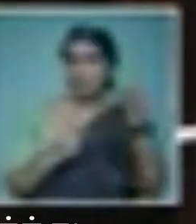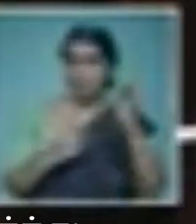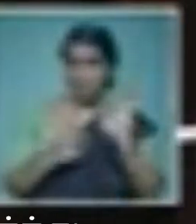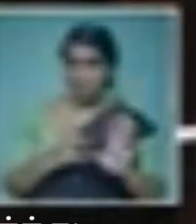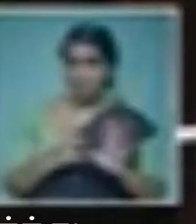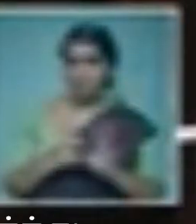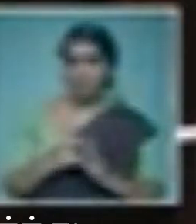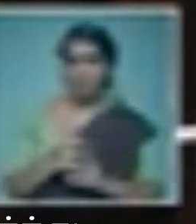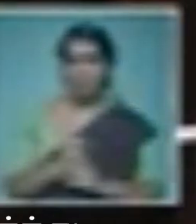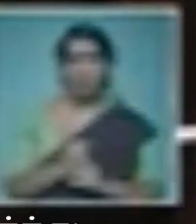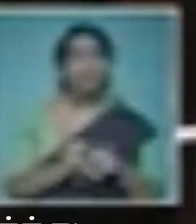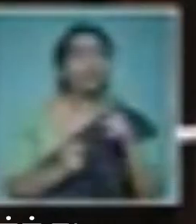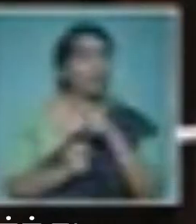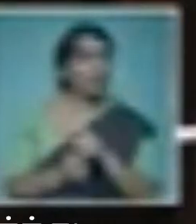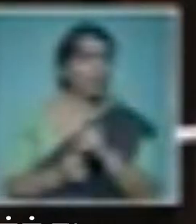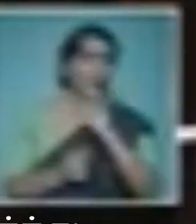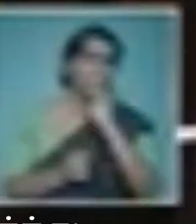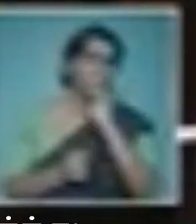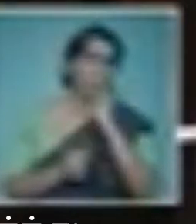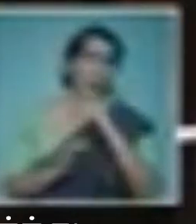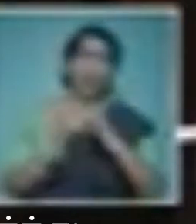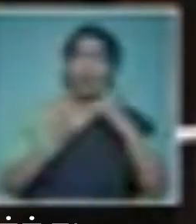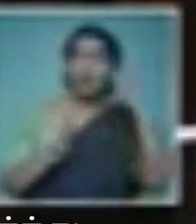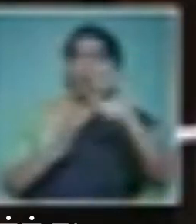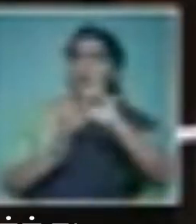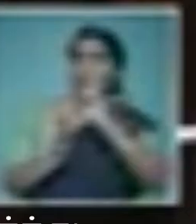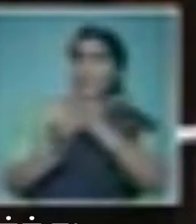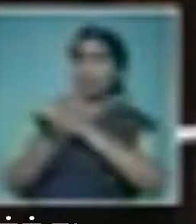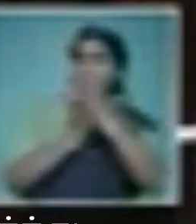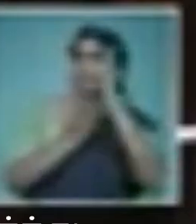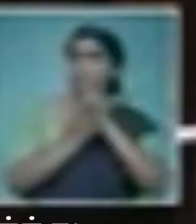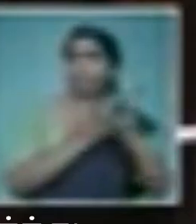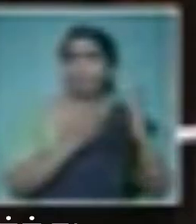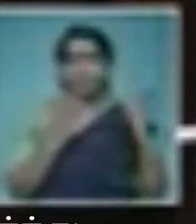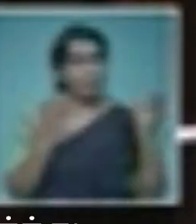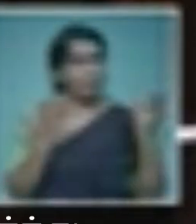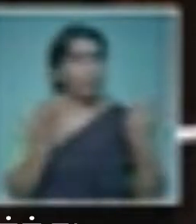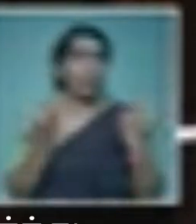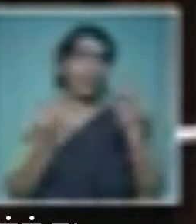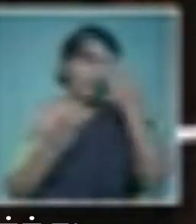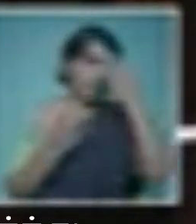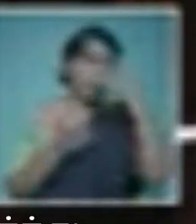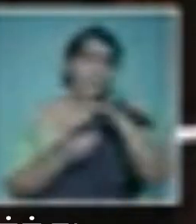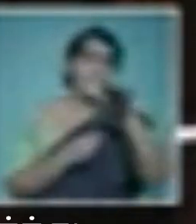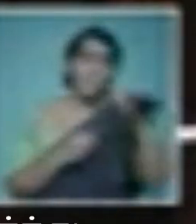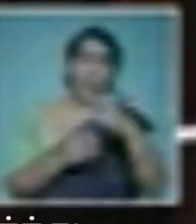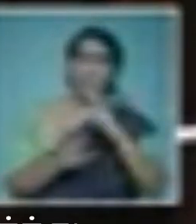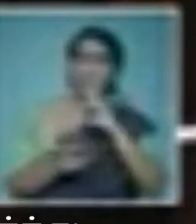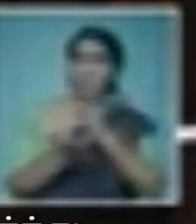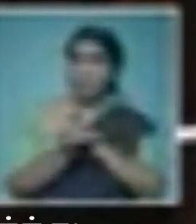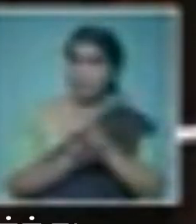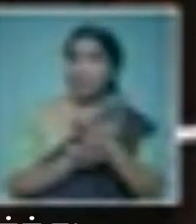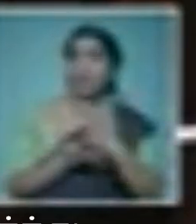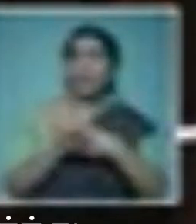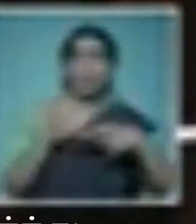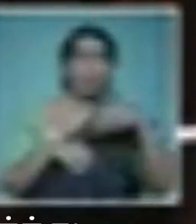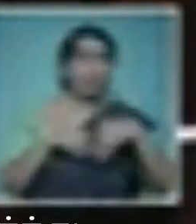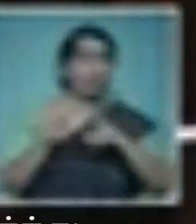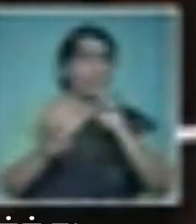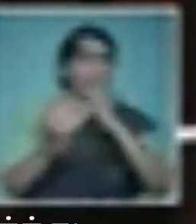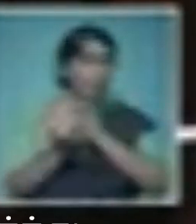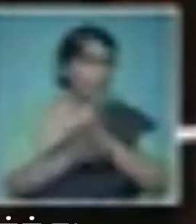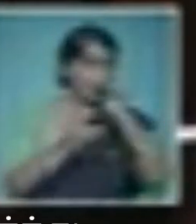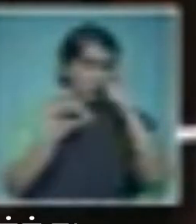நீங்கள் வெறுமனே சர்வதேச சமூகத்தை ஏமாற்றுவதற்கோ இல்லாடி தமிழ் அரசியல் தரப்பினரை ஏமாற்றுவதற்கோ நீங்கள் இவ்வாறான வாக்குறுதிகளை கொடுத்து நீங்கள் எங்களை